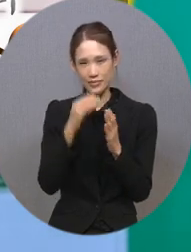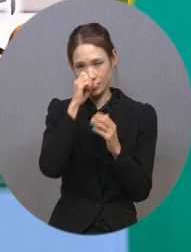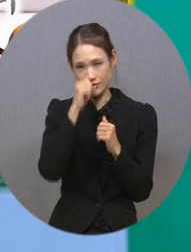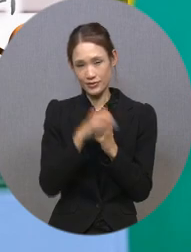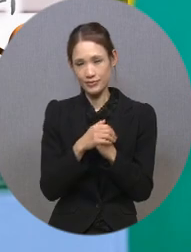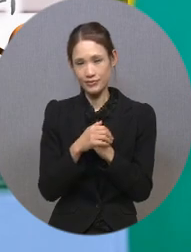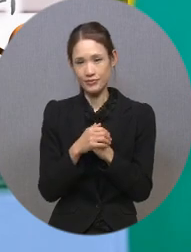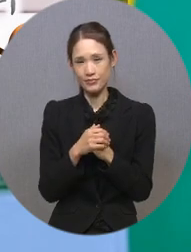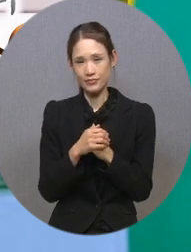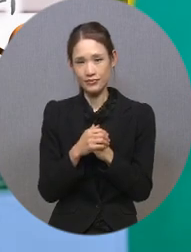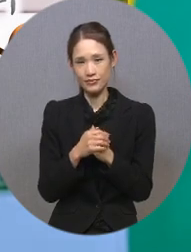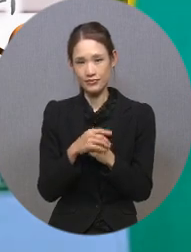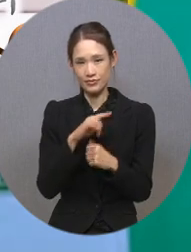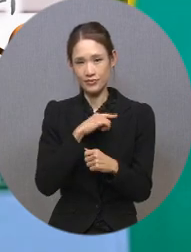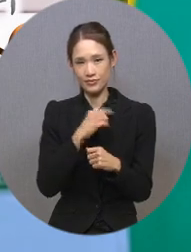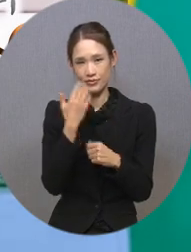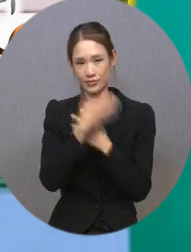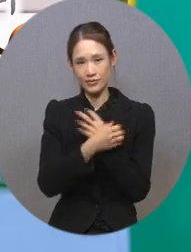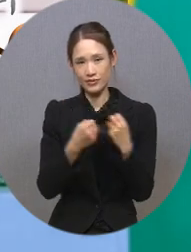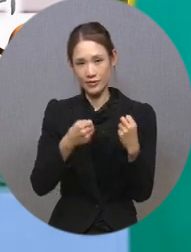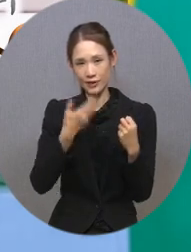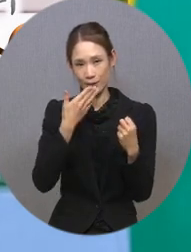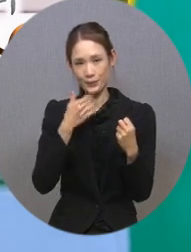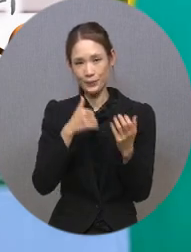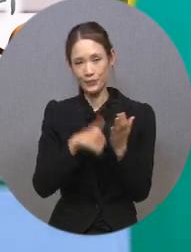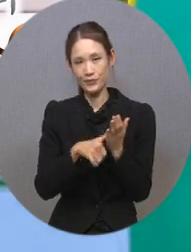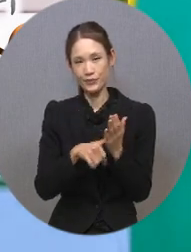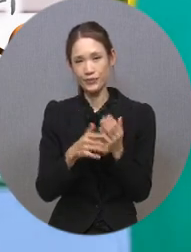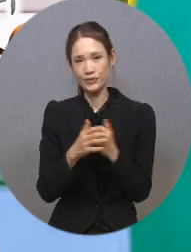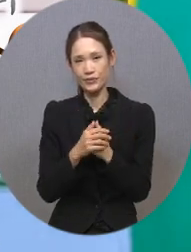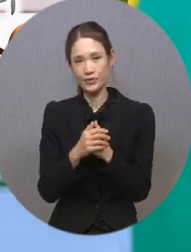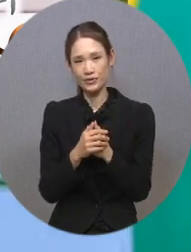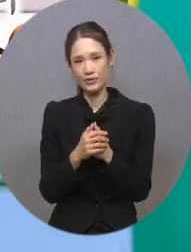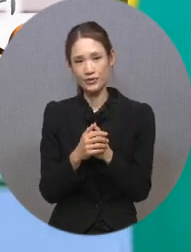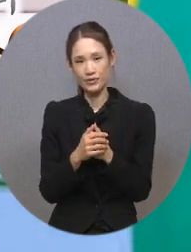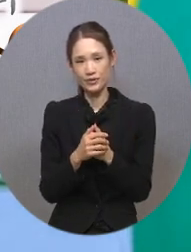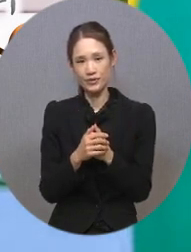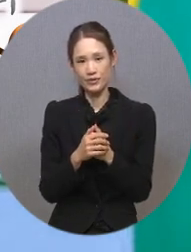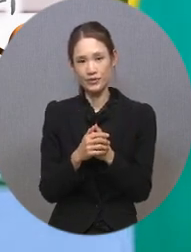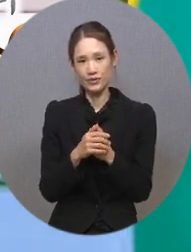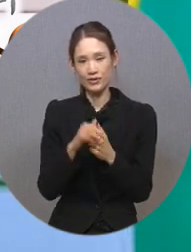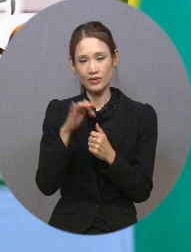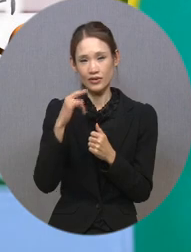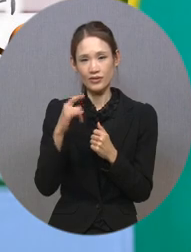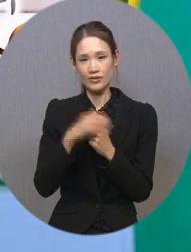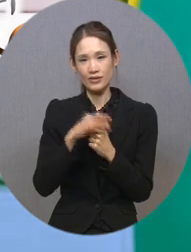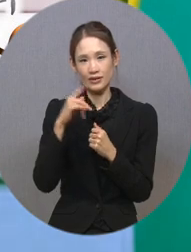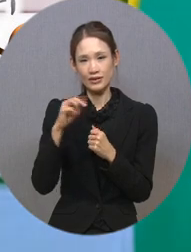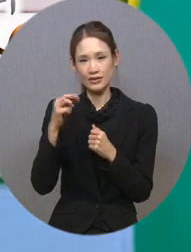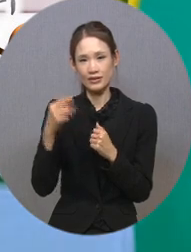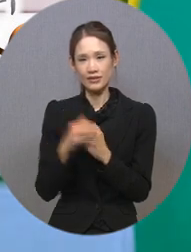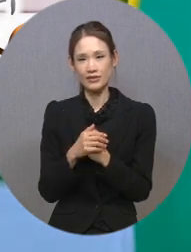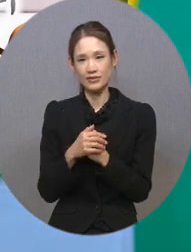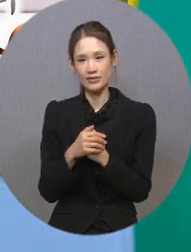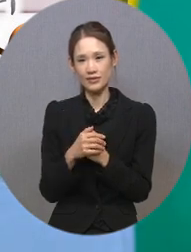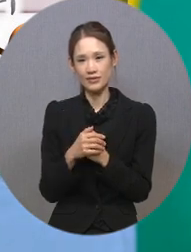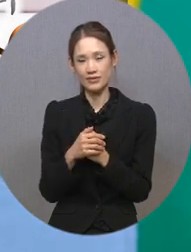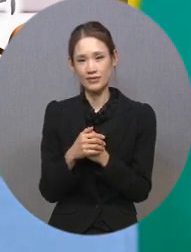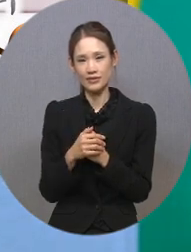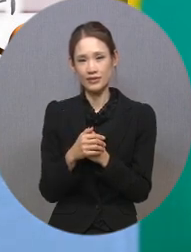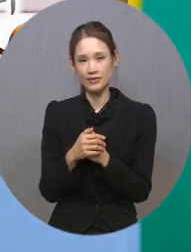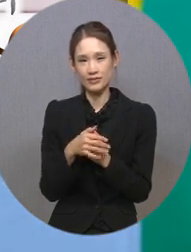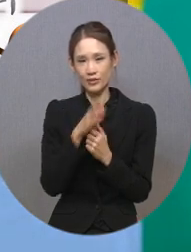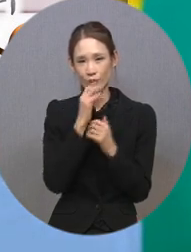있는 아주 건강식품이라고 볼 수 있습니다. 그 다음에 여기 들고 있는 스트링 치즈는